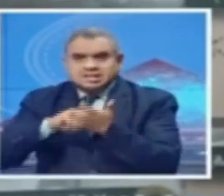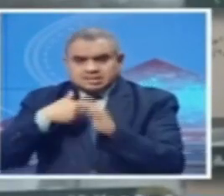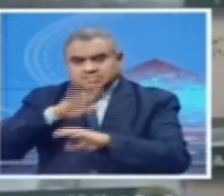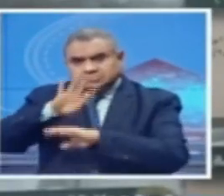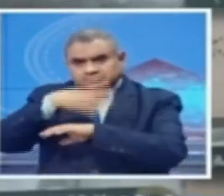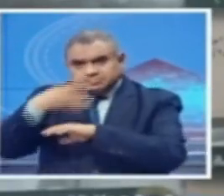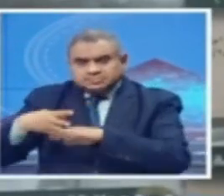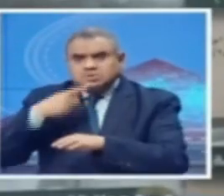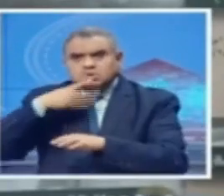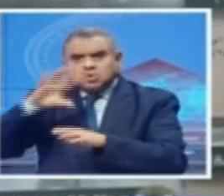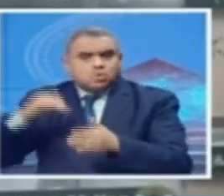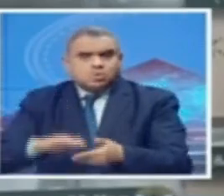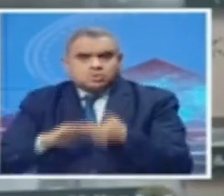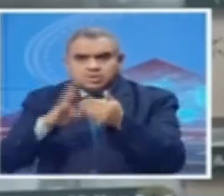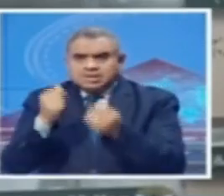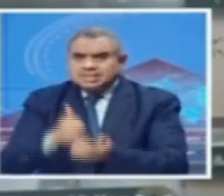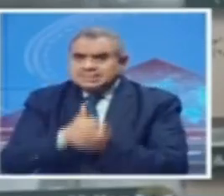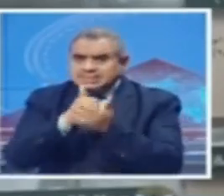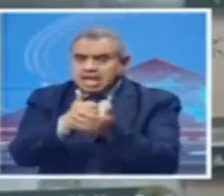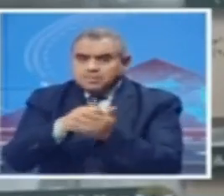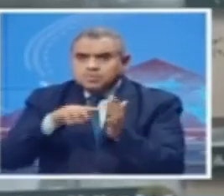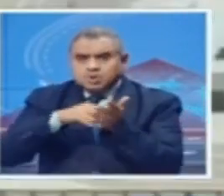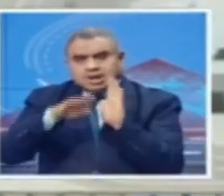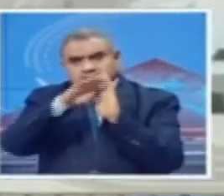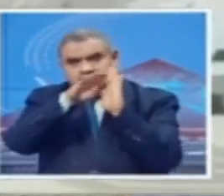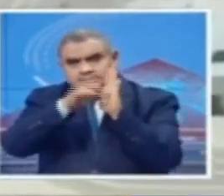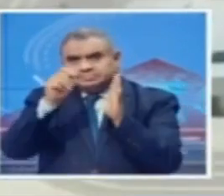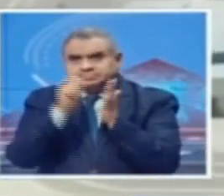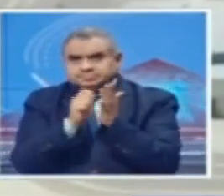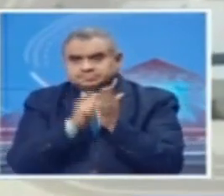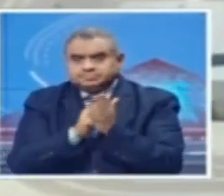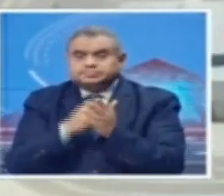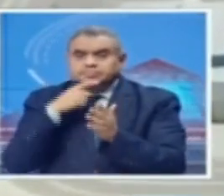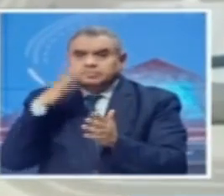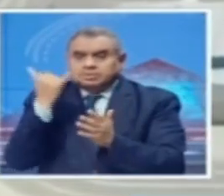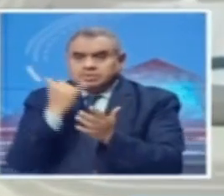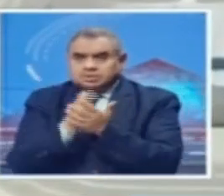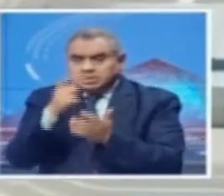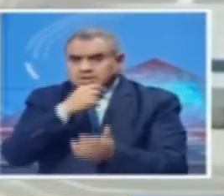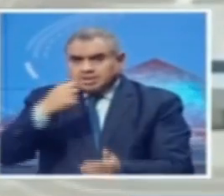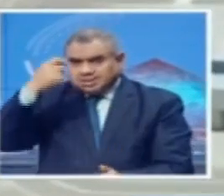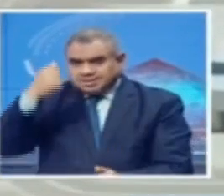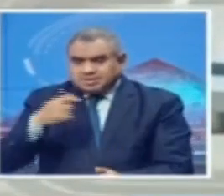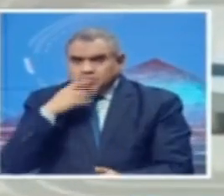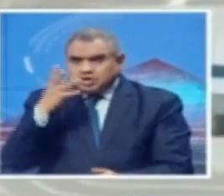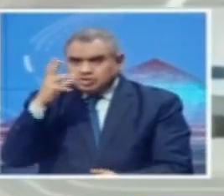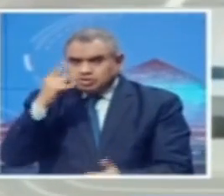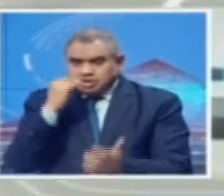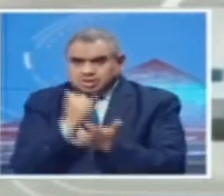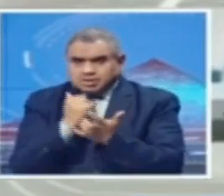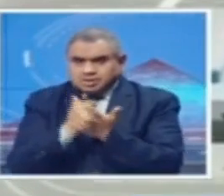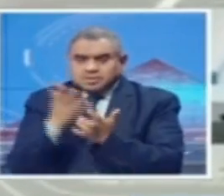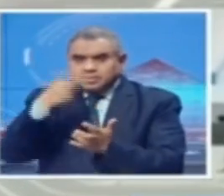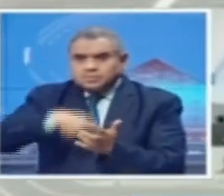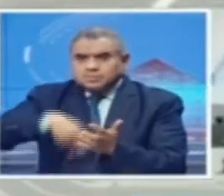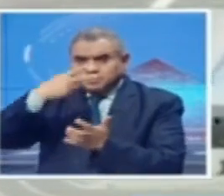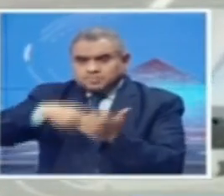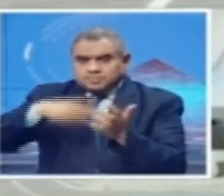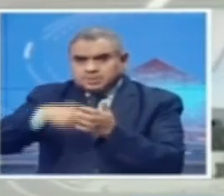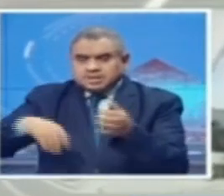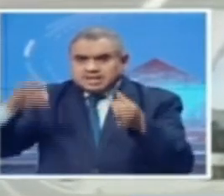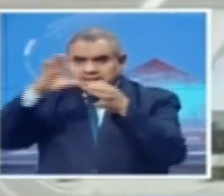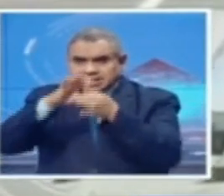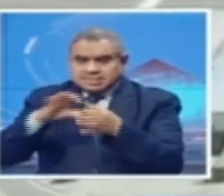شرحنا لهم آليات التمويل اللي ممكن الجهاز يقدمها. وتيسيرا على المستثمرين تم توقيع